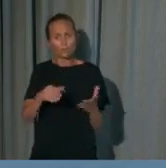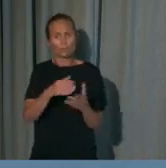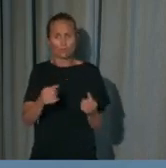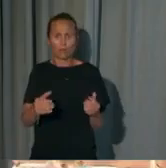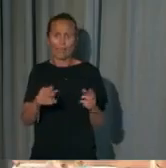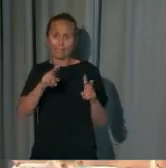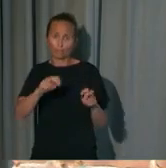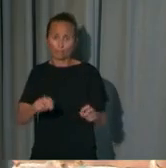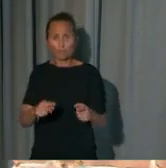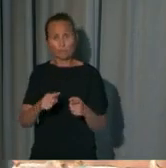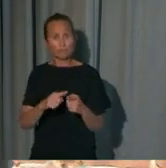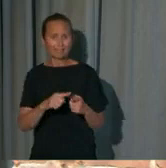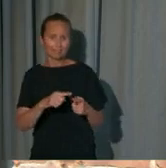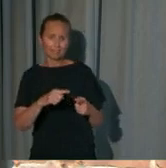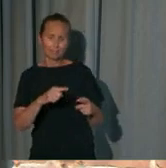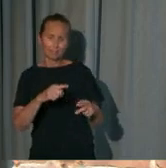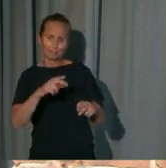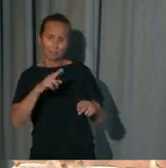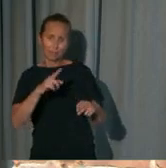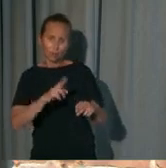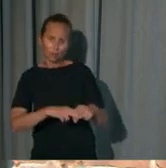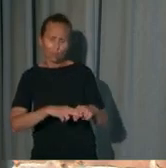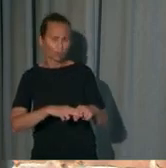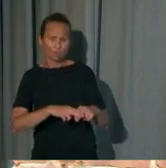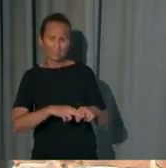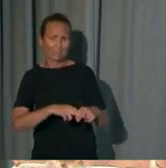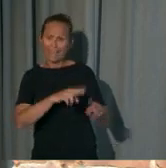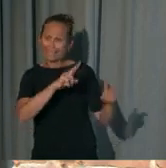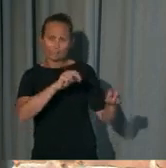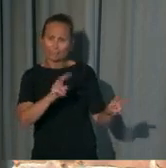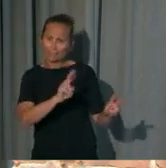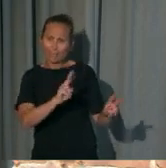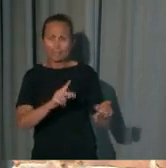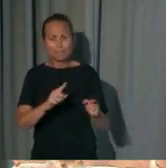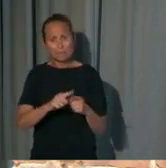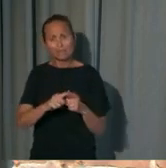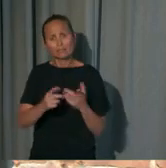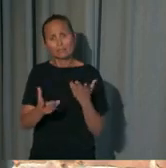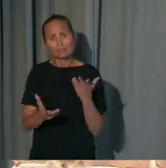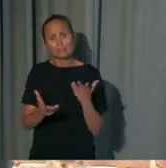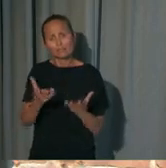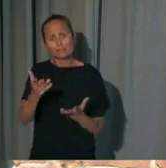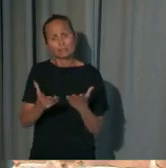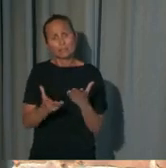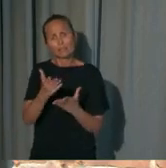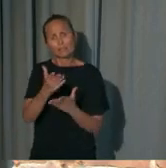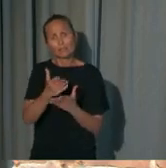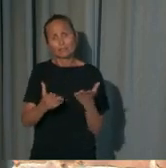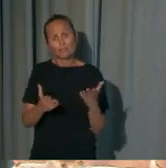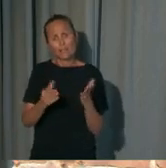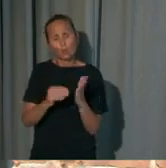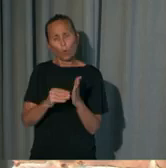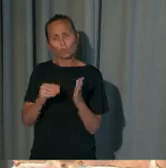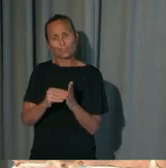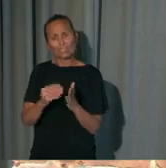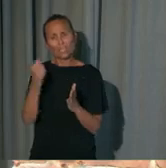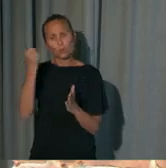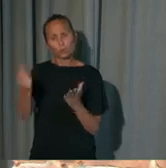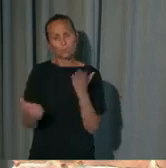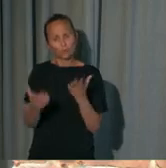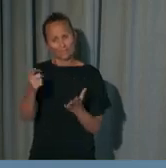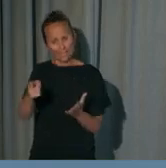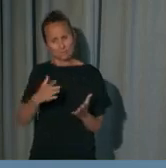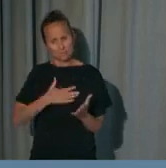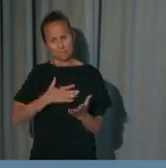etterforskningen. Men det var ikke deg om å kommentere etterforskningen, det var den avgraderte del av den oppdaterte